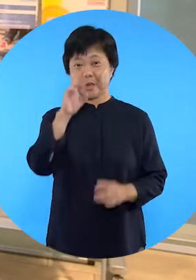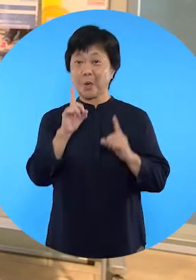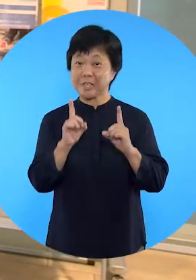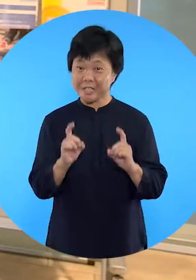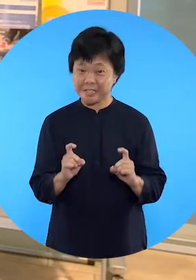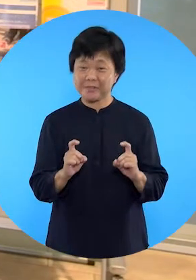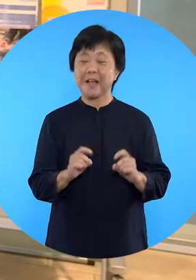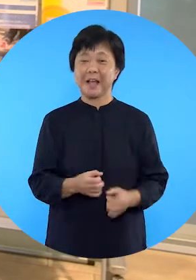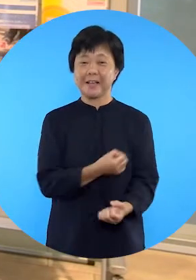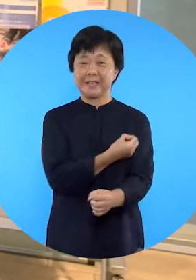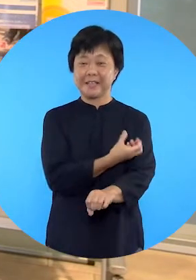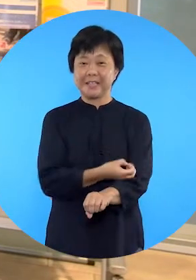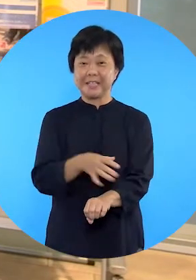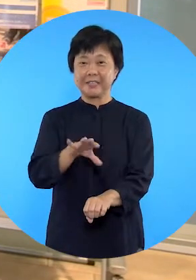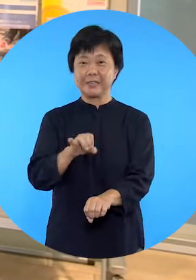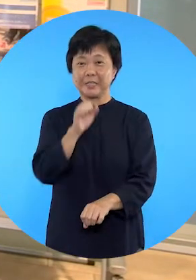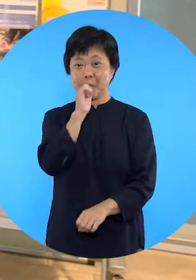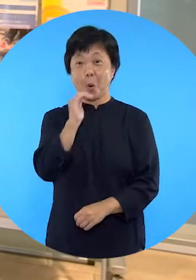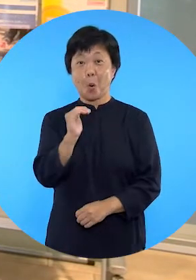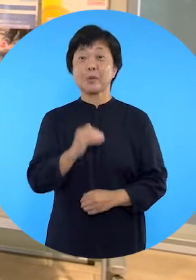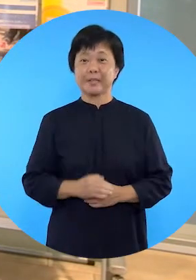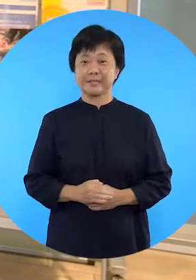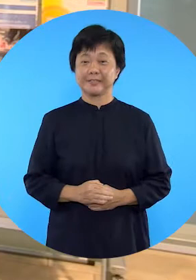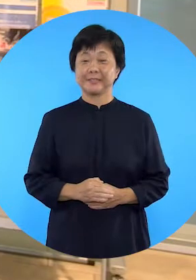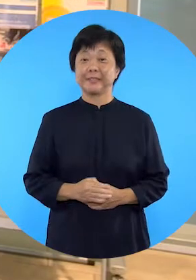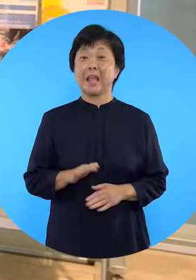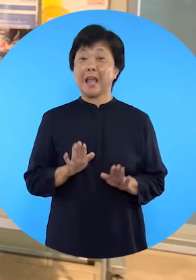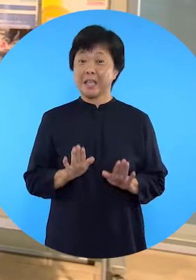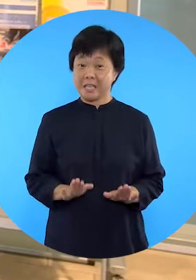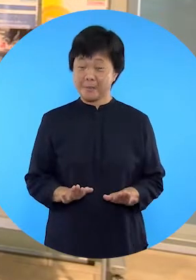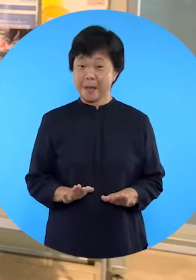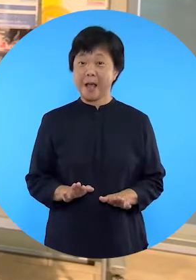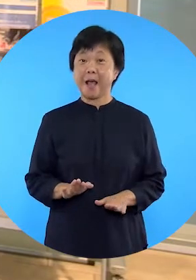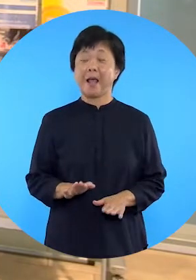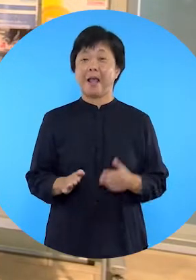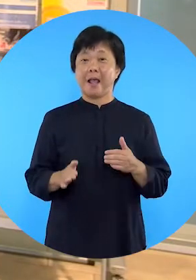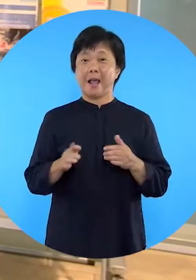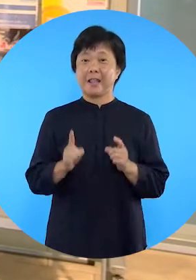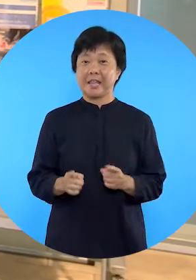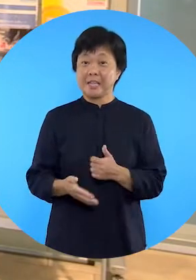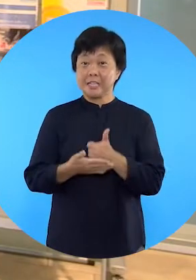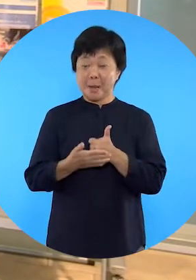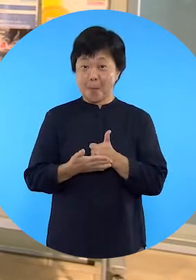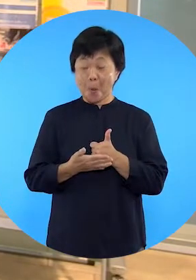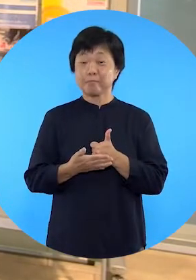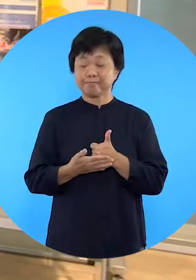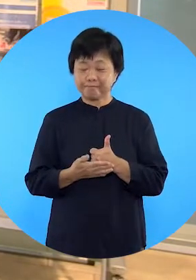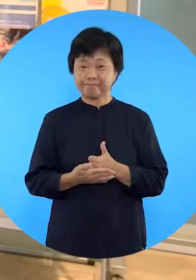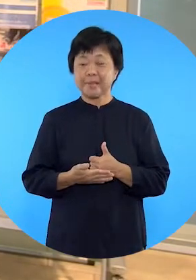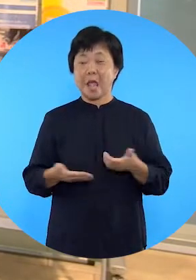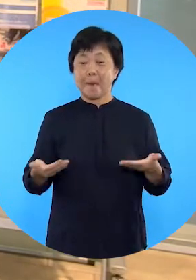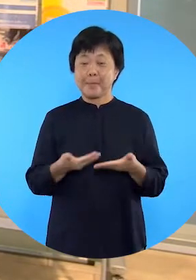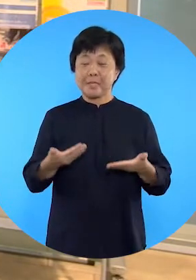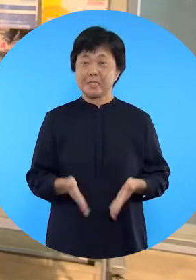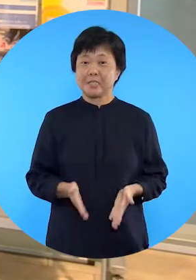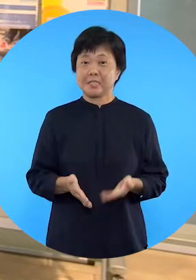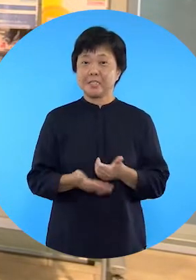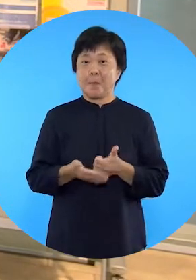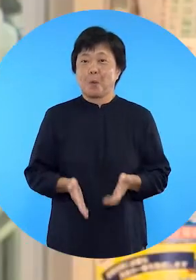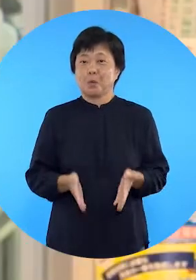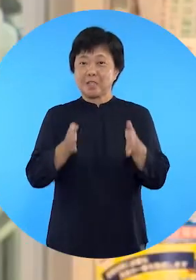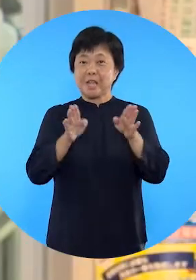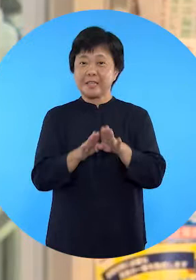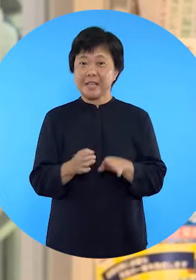こんにちは、菊池涼子です。私は今、ネリサポの愛称で親しまれている練馬ビジネスサポートセンターに来